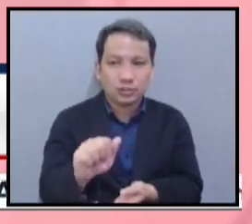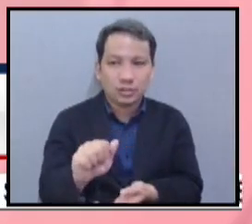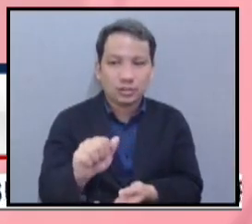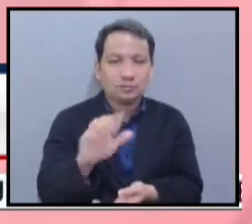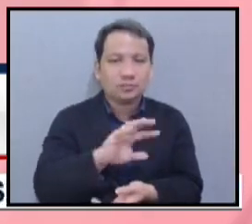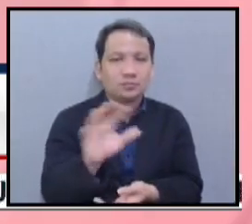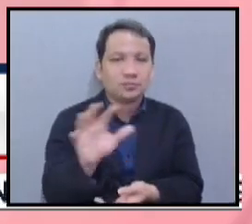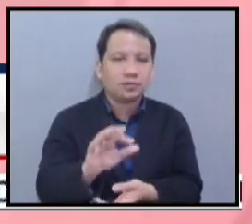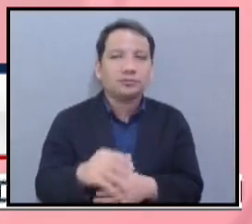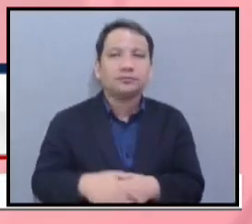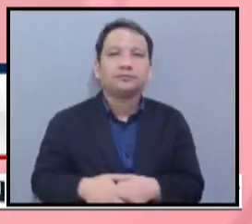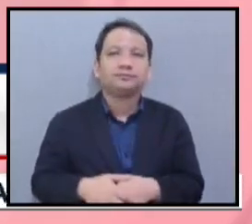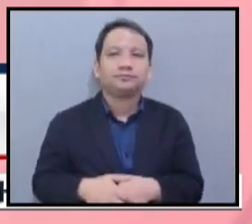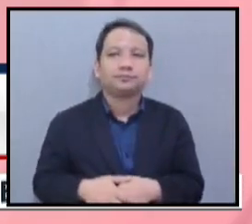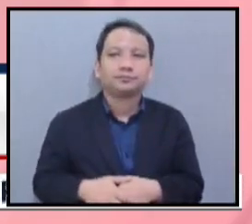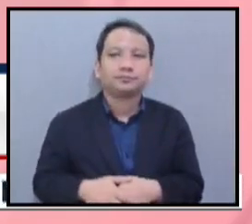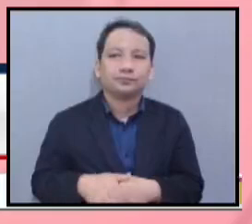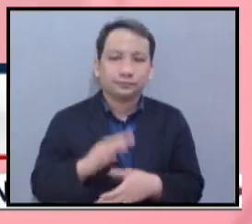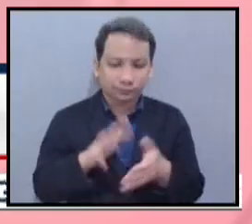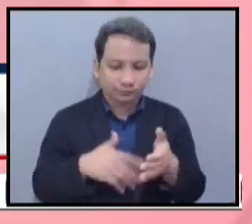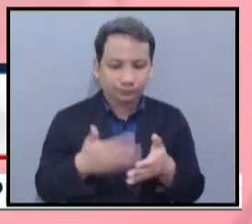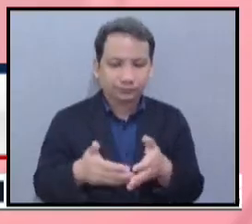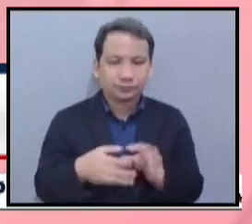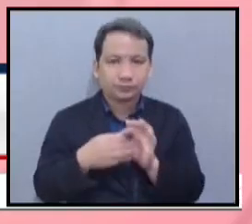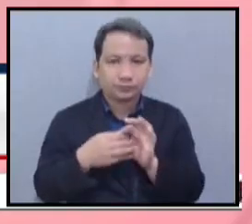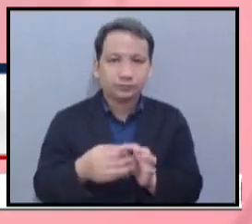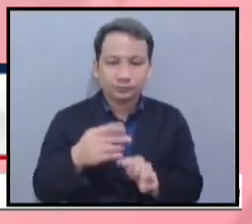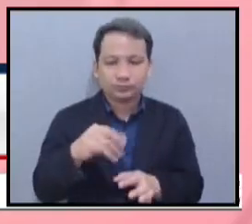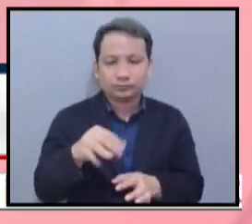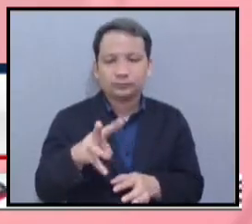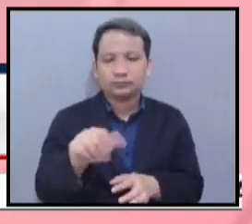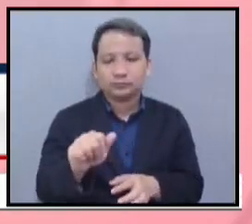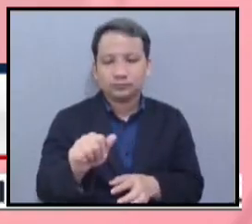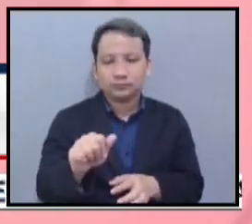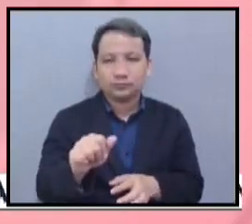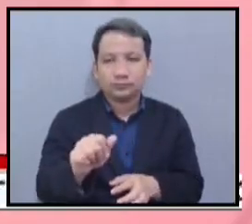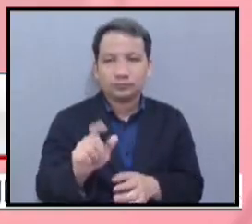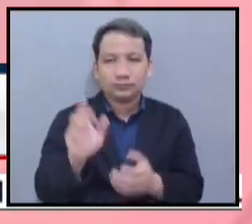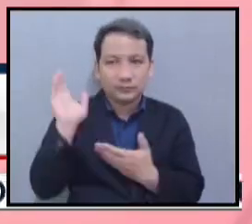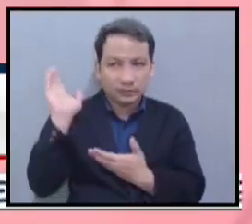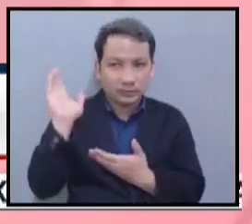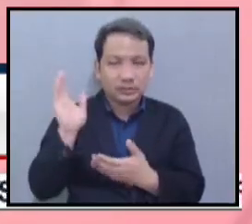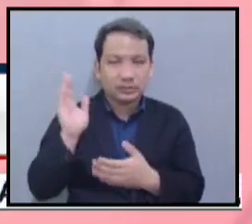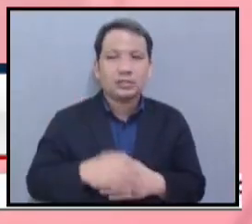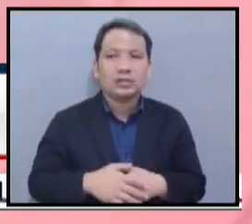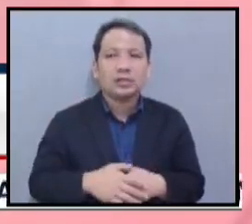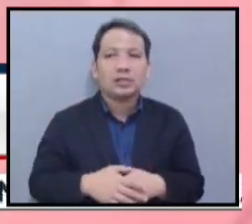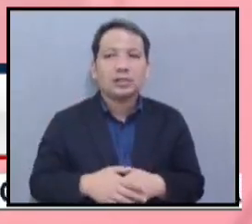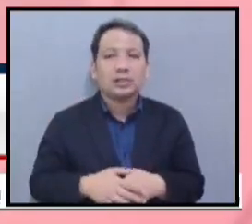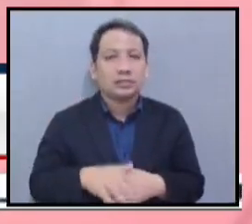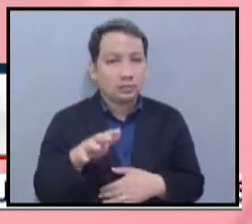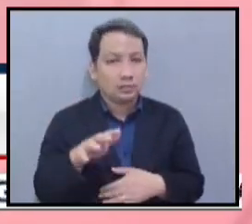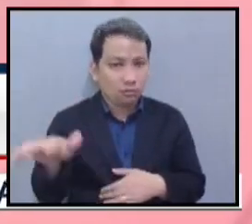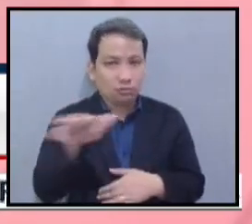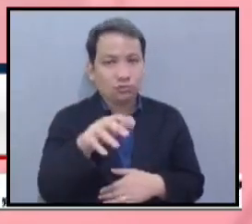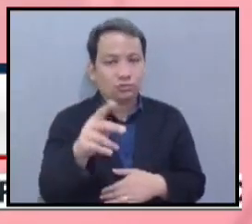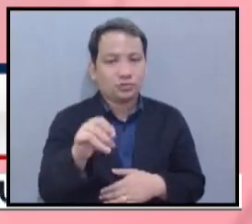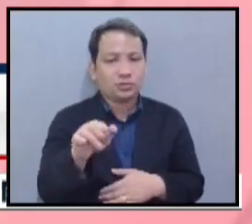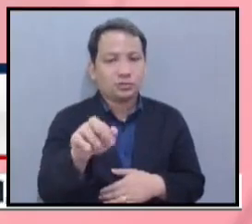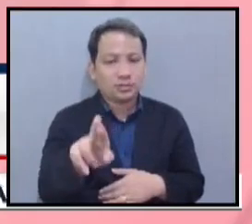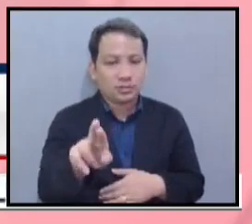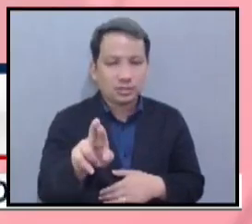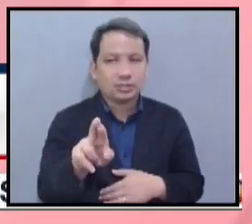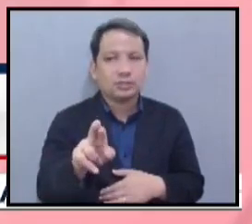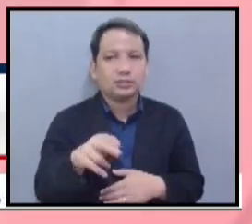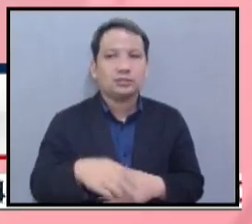Para naman sa schedule at lokasyon ng Kadiwa ng DA sa iba't ibang bahagi ng Metro Manila at sa mga karating na lugar